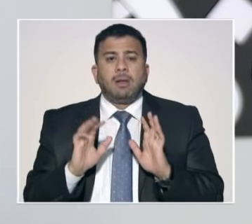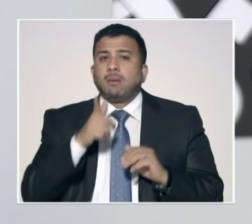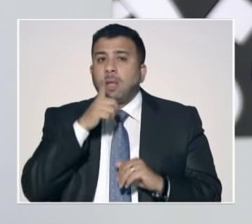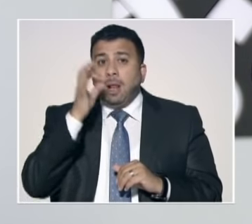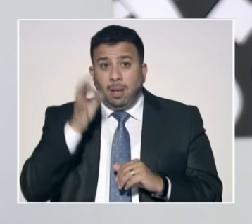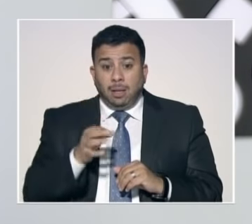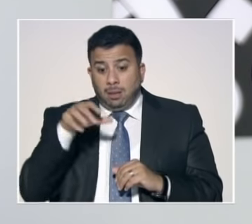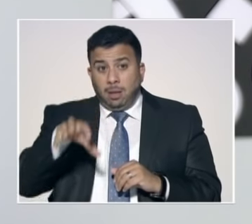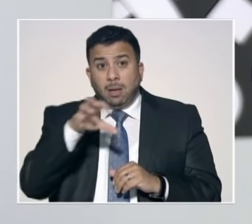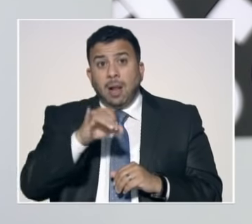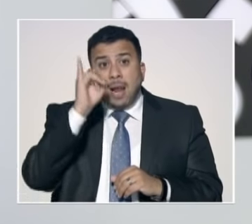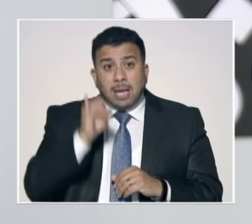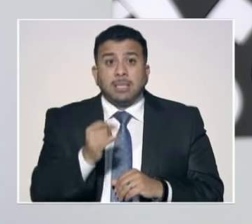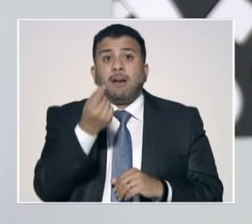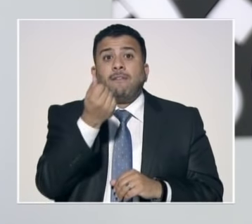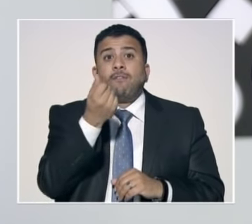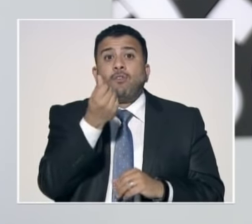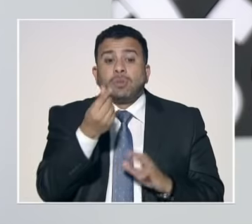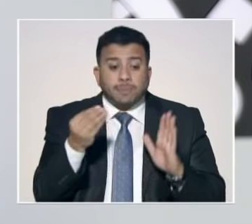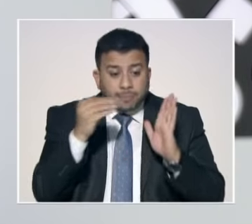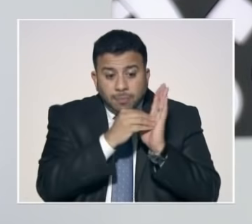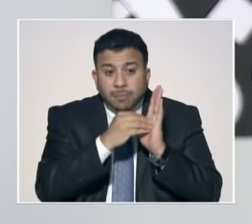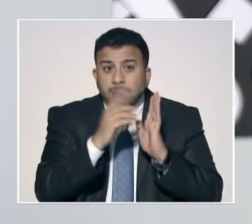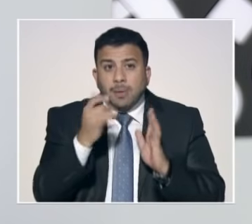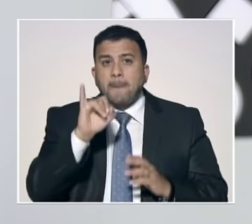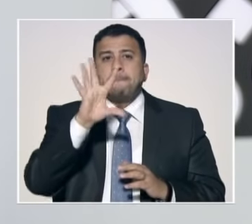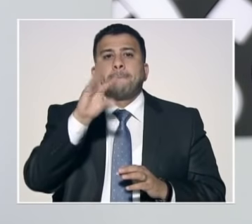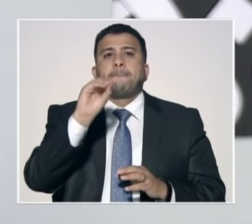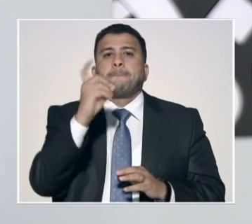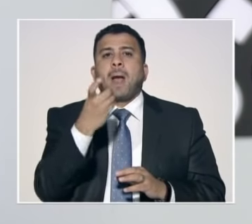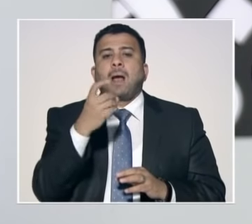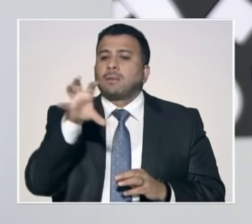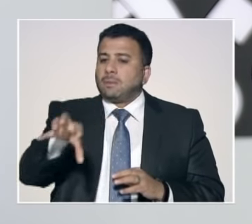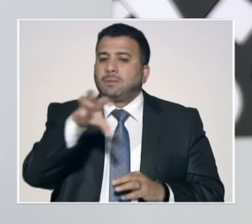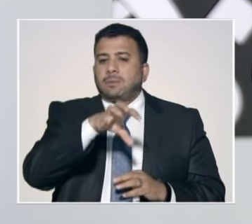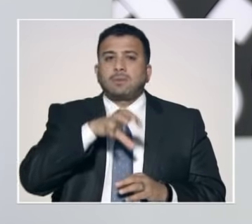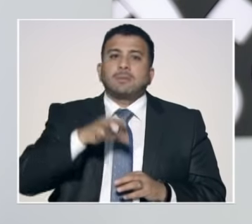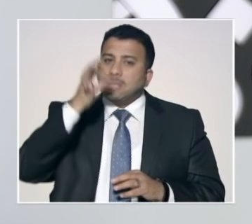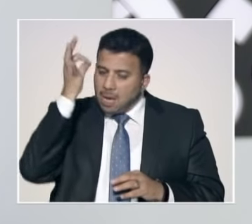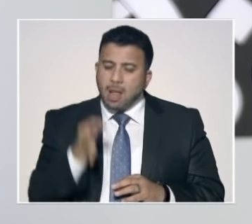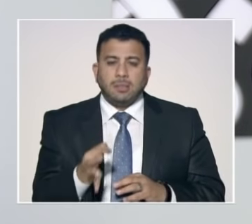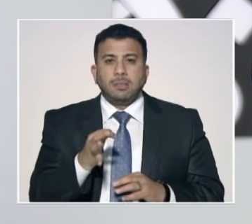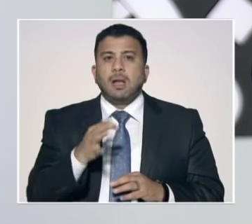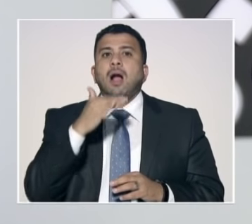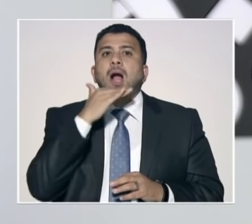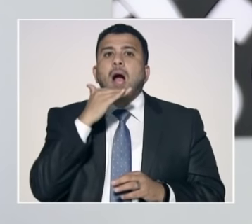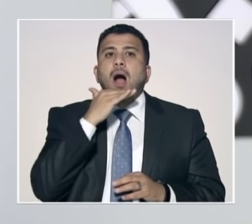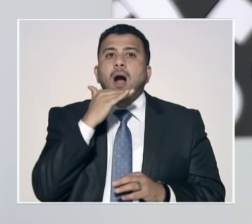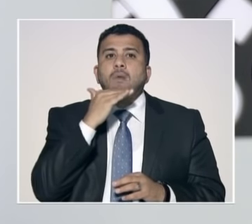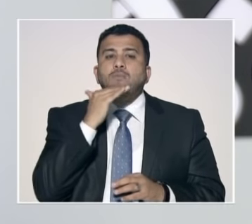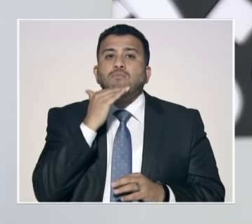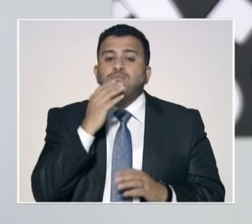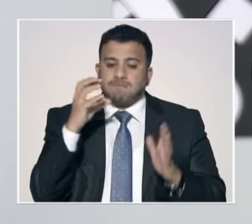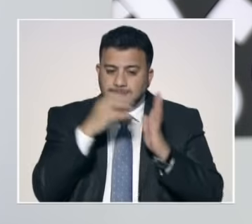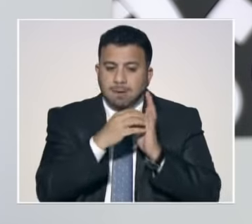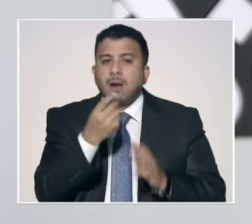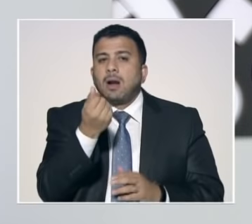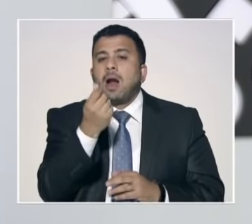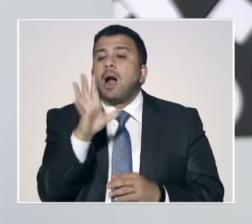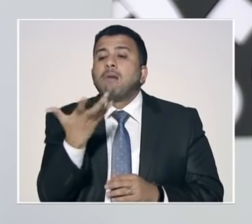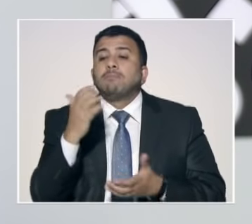المهر، لابد من ذكر المهر، ينصون عليه. وفي بعض الدول هناك إلزام من ولاة الأمر بأن يذكر المهر بالقيمة